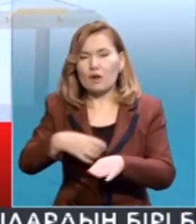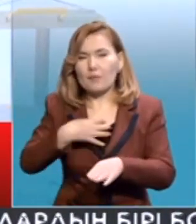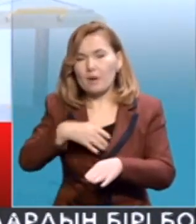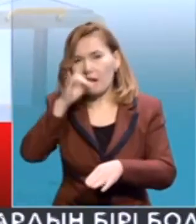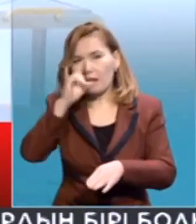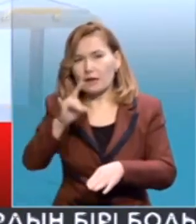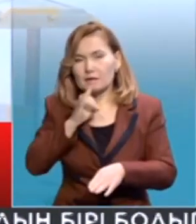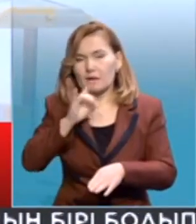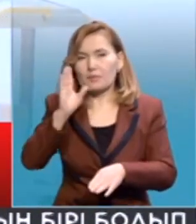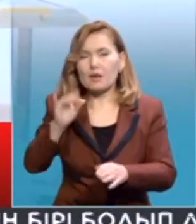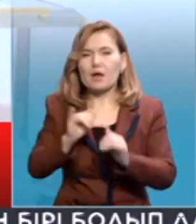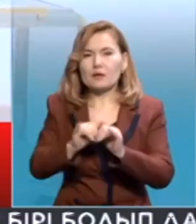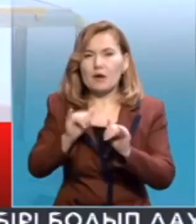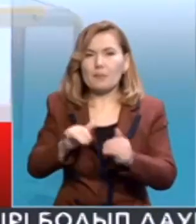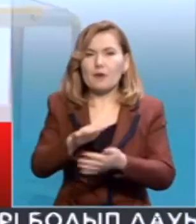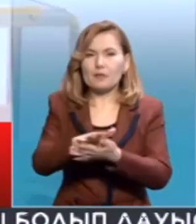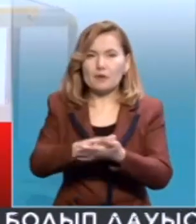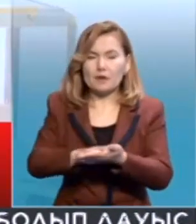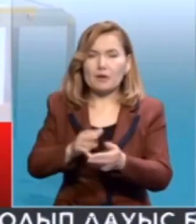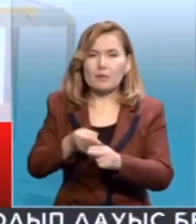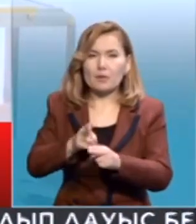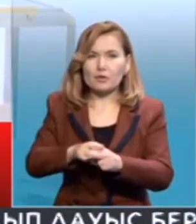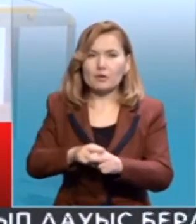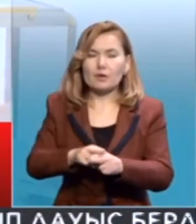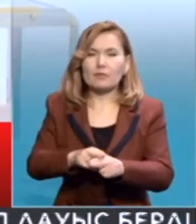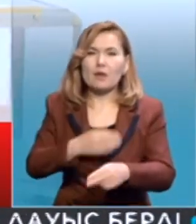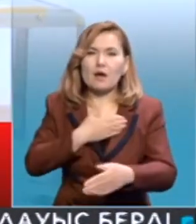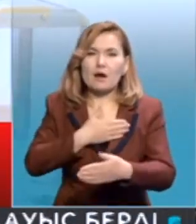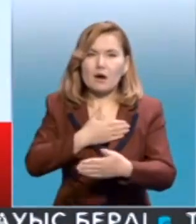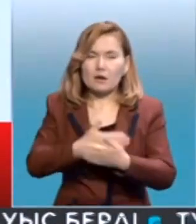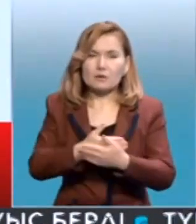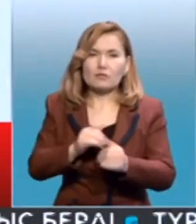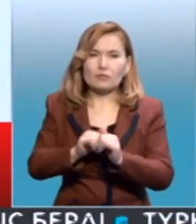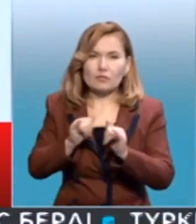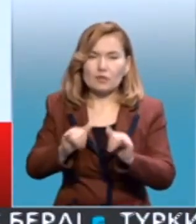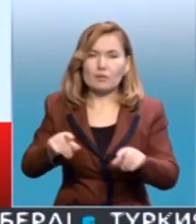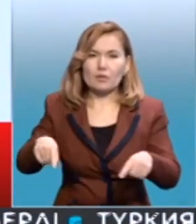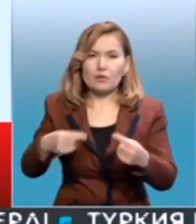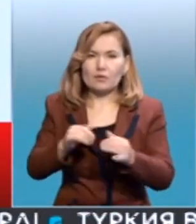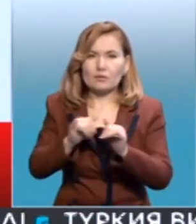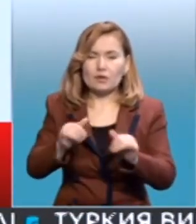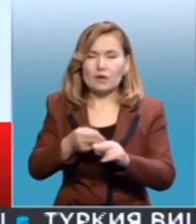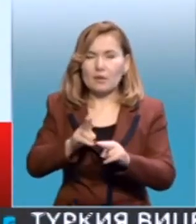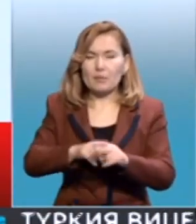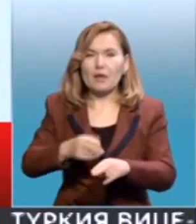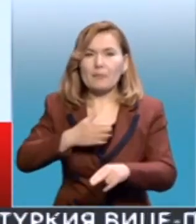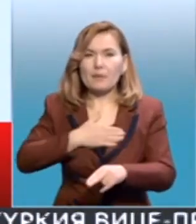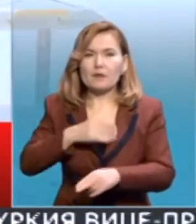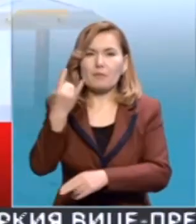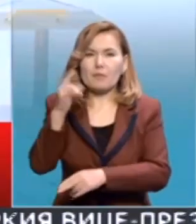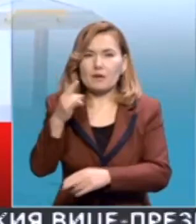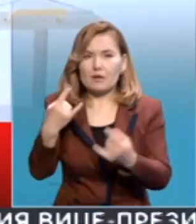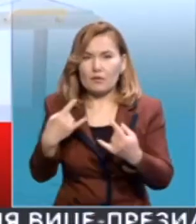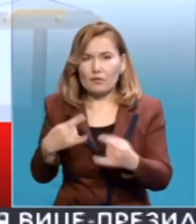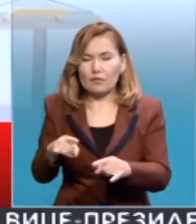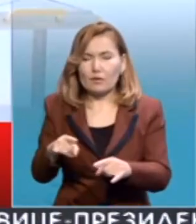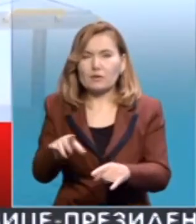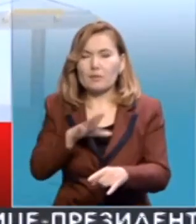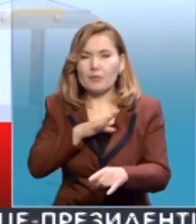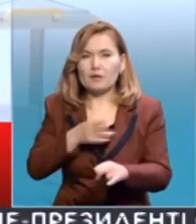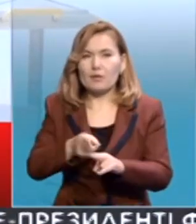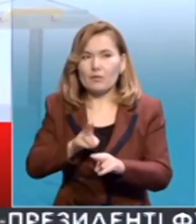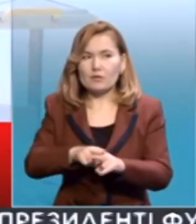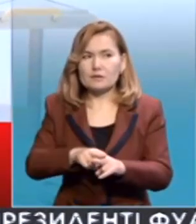бұйырса, арғарай дамуға септігін тигізет деген ойдамын. Балапаным қызым енді осылай дүниеге